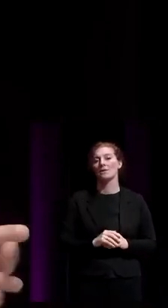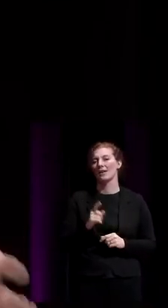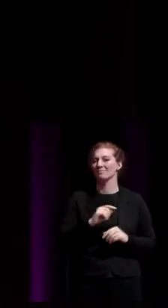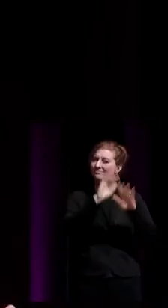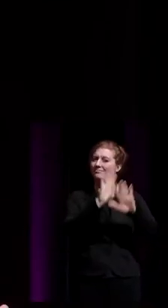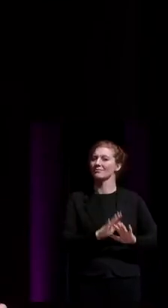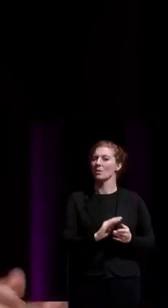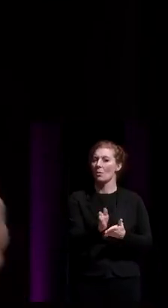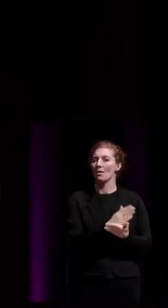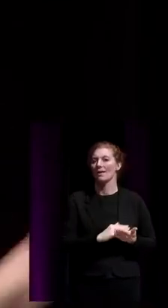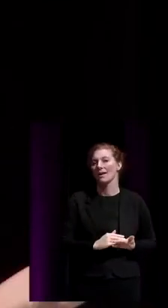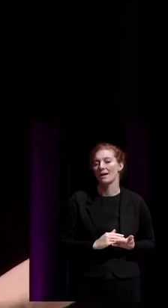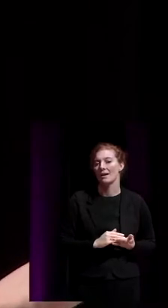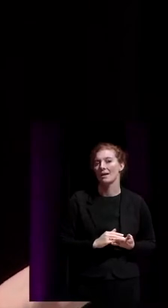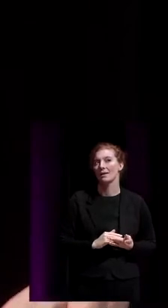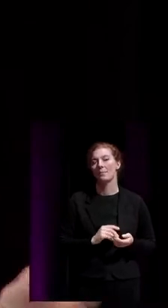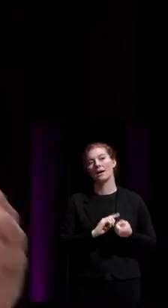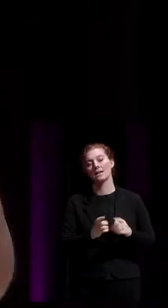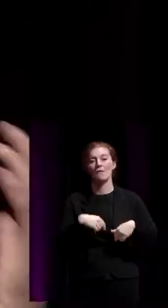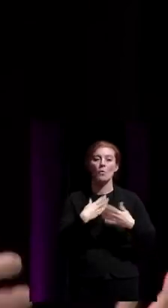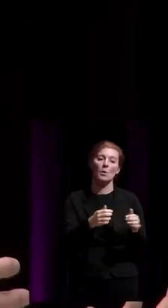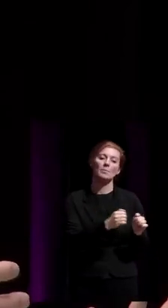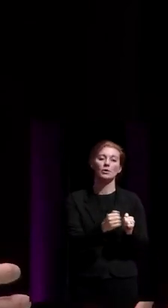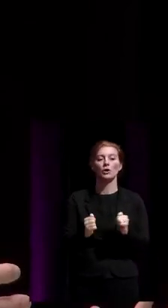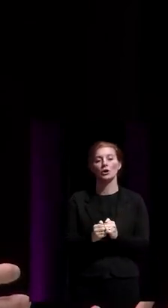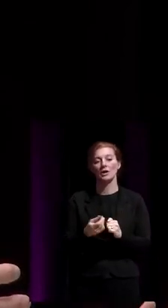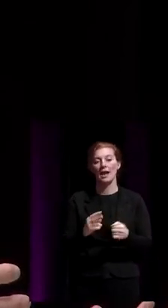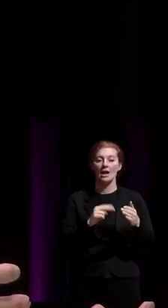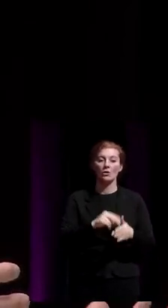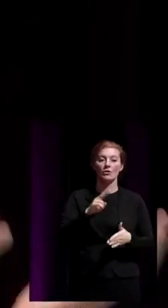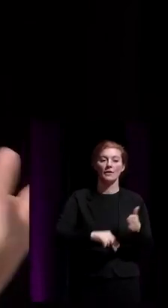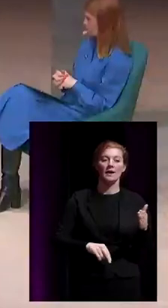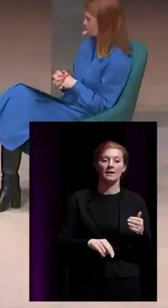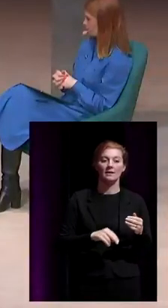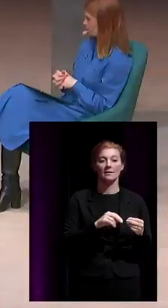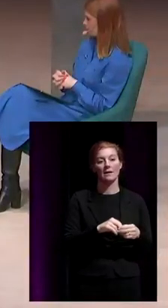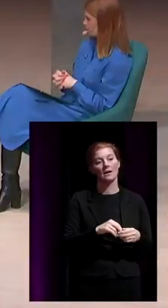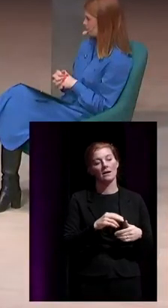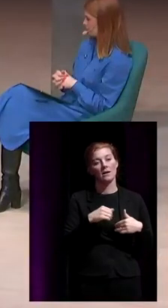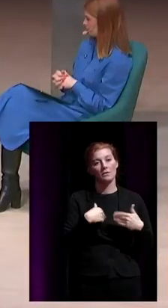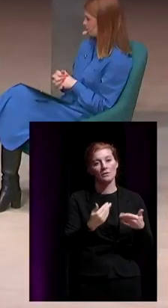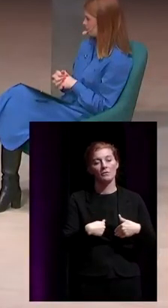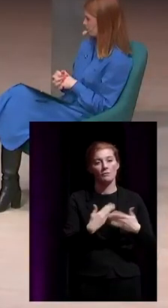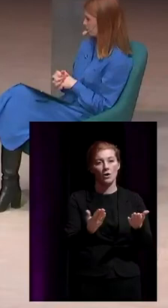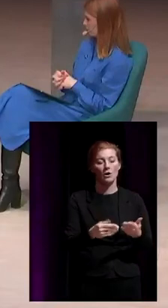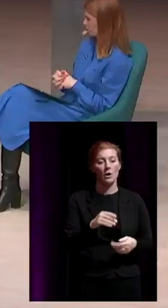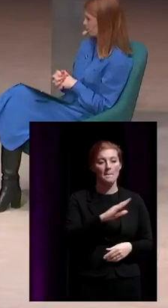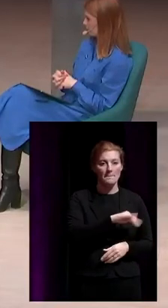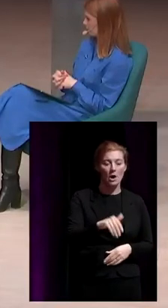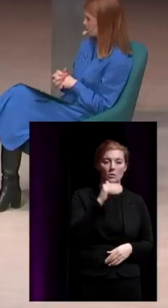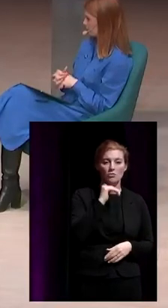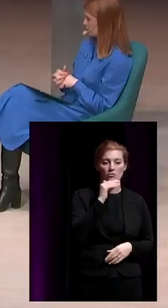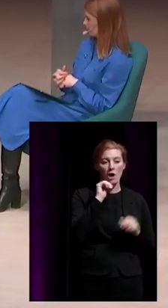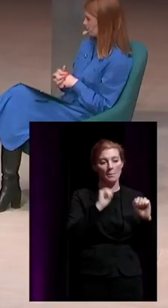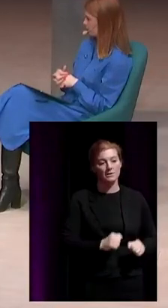säga får produkter eller får kontrakt ifrån barn och unga där man ska liksom propagera för eller liksom